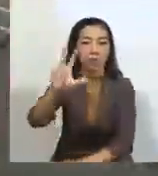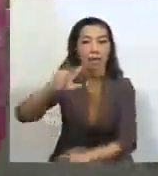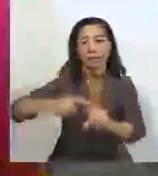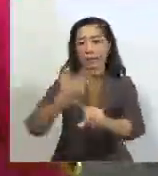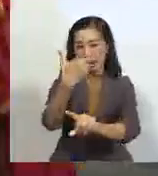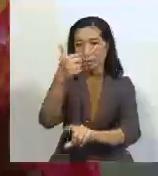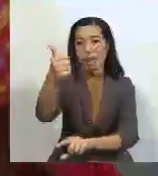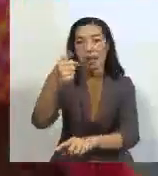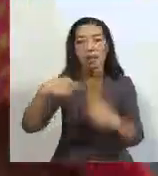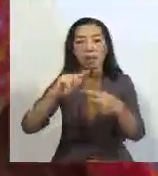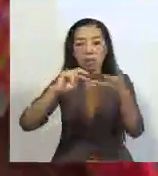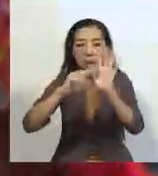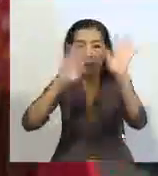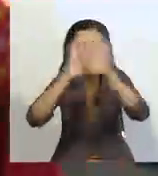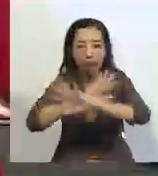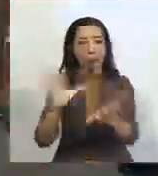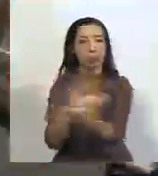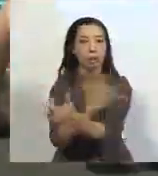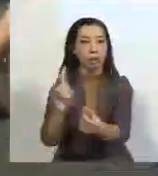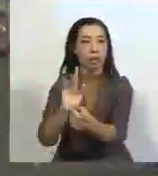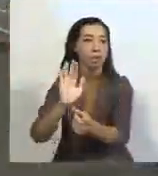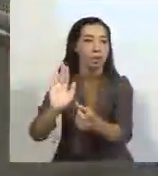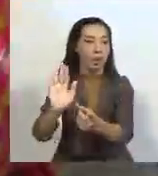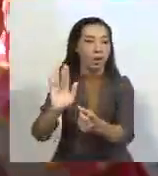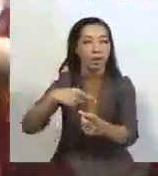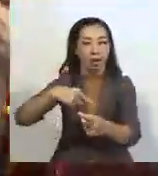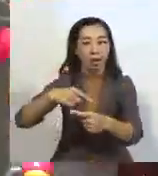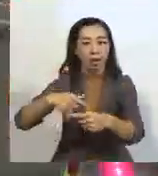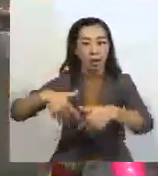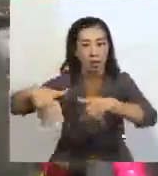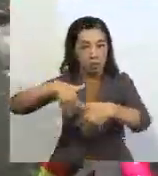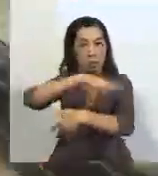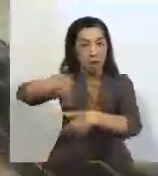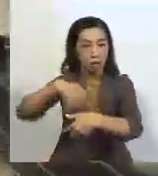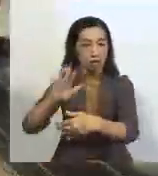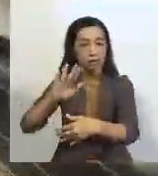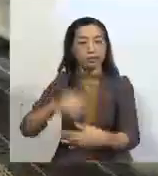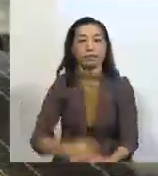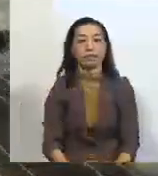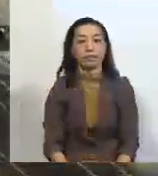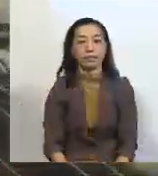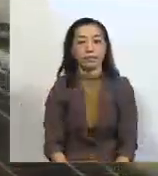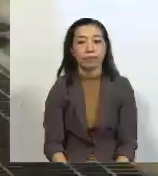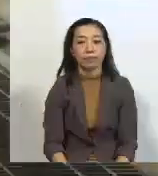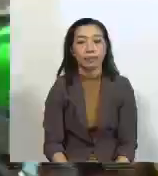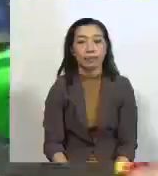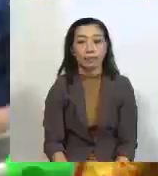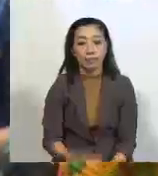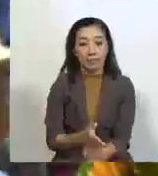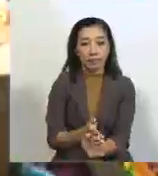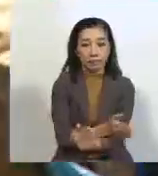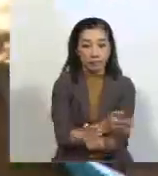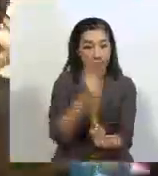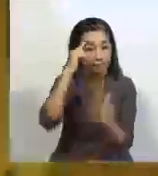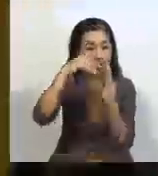ญชีประเภทรายการตัวแทนมรดกภูมิปัญญาทางวัฒนธรรมของมนุษยชาติครับทีนี้จากการรวบรวม